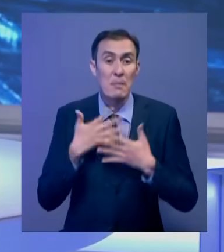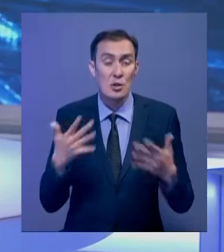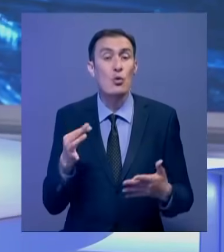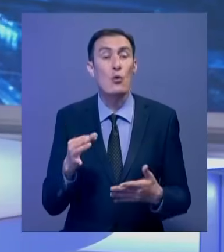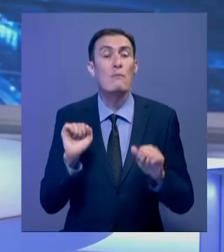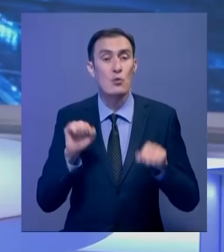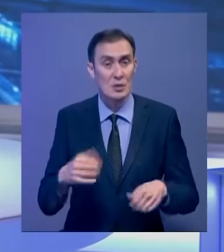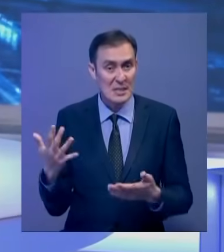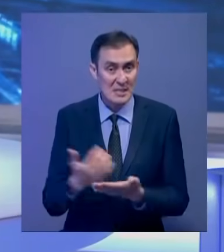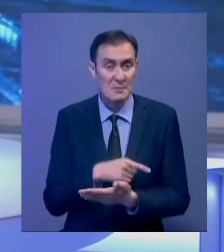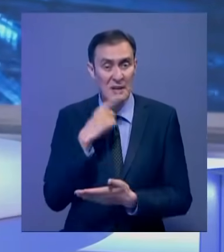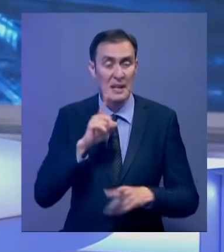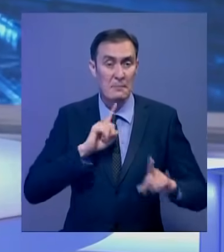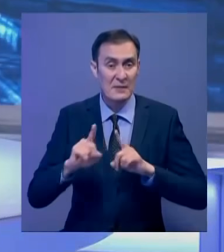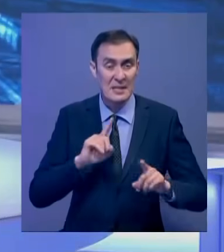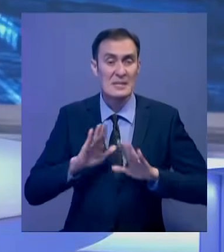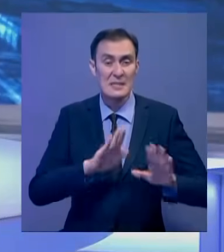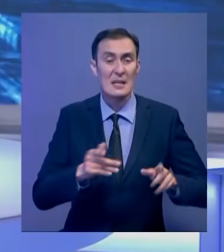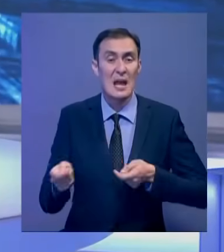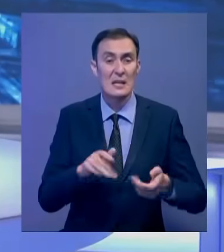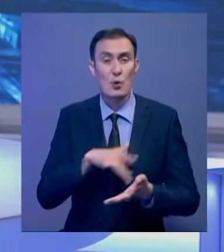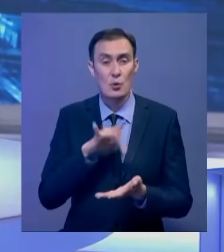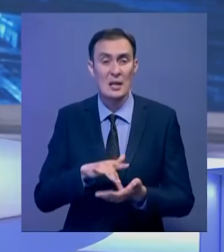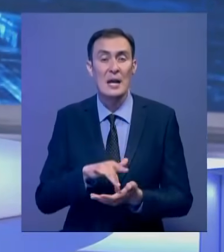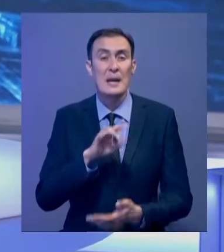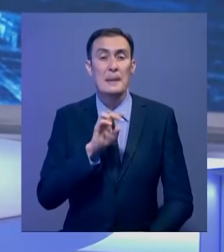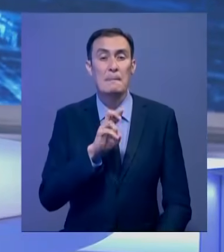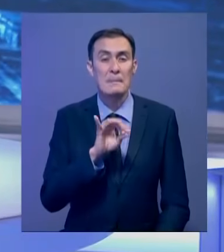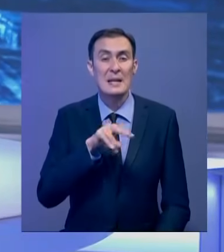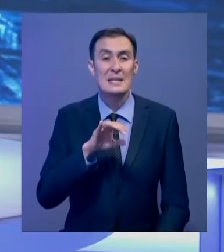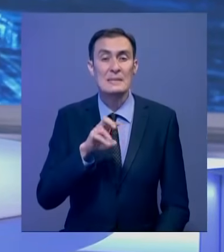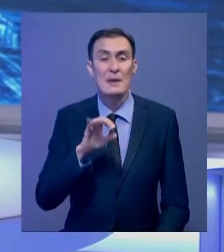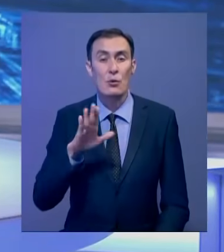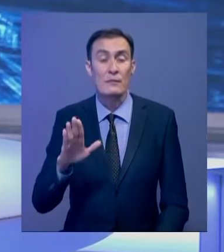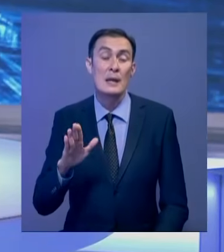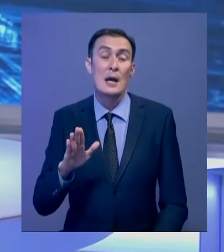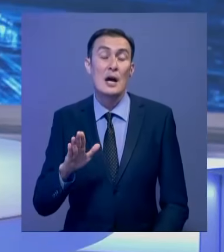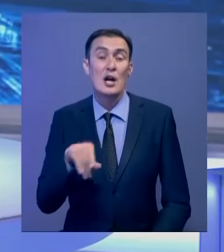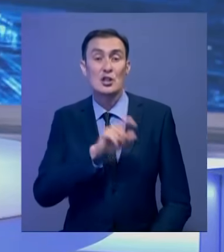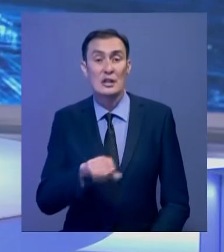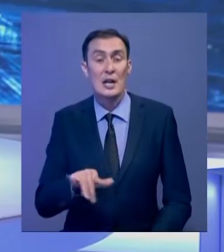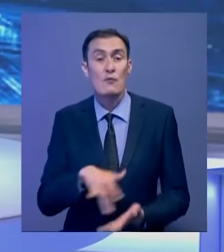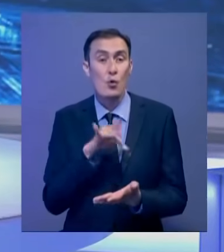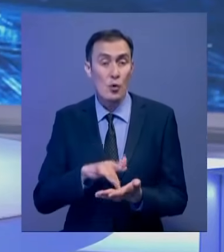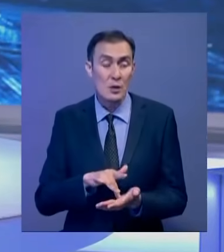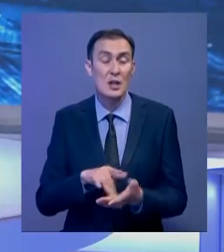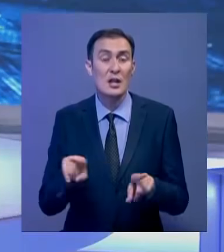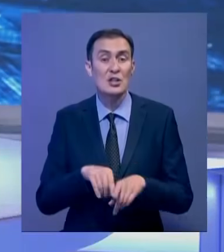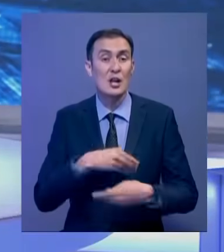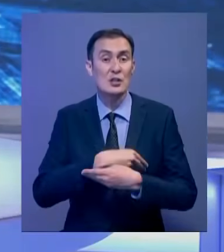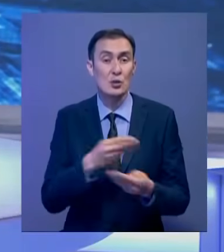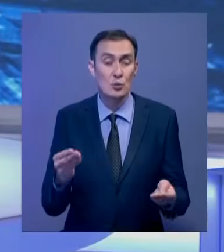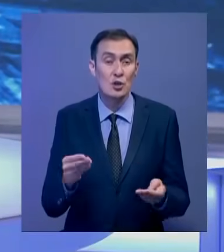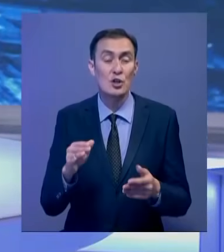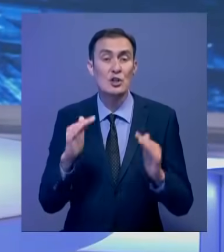но вполне достижимая, отметил на брифинге заместитель акима города Ергали Белизбеков. Жителям мегаполиса также раздадут